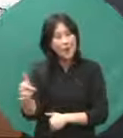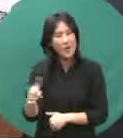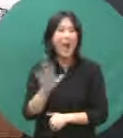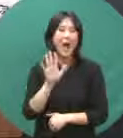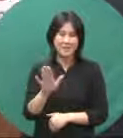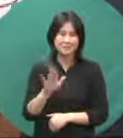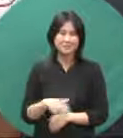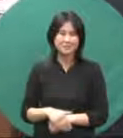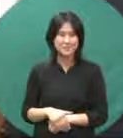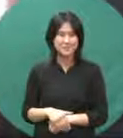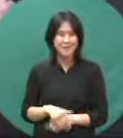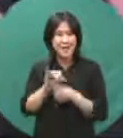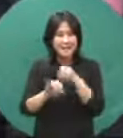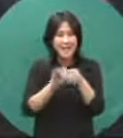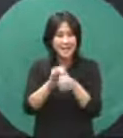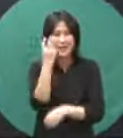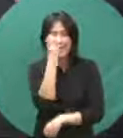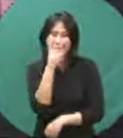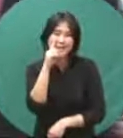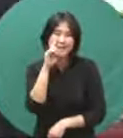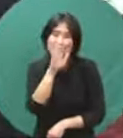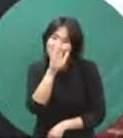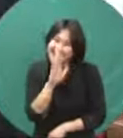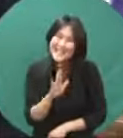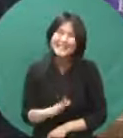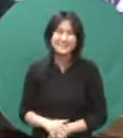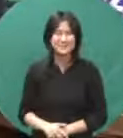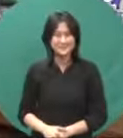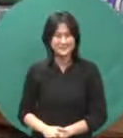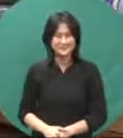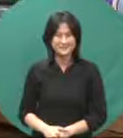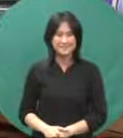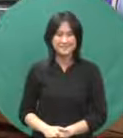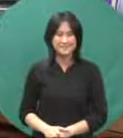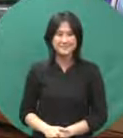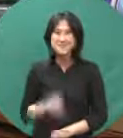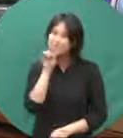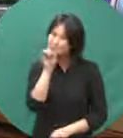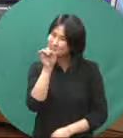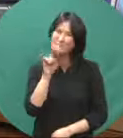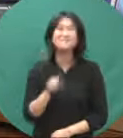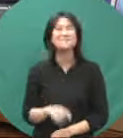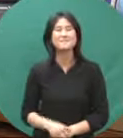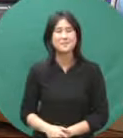ありますので、広島県子育てで検索してくださいね。ポチ